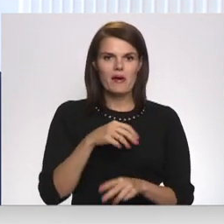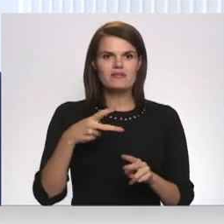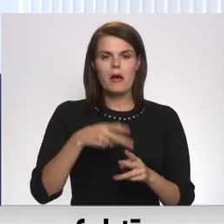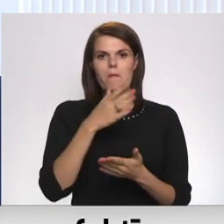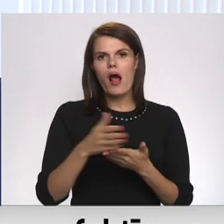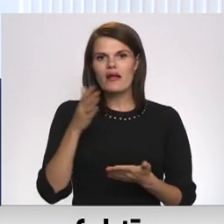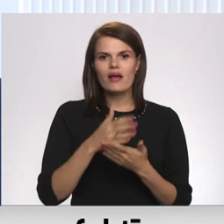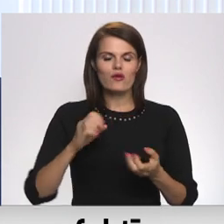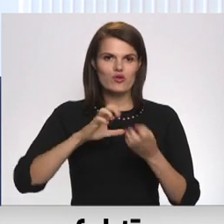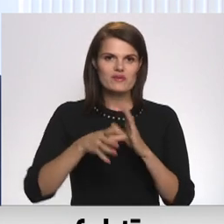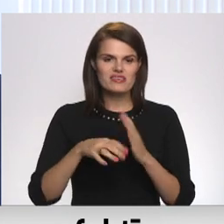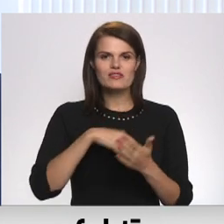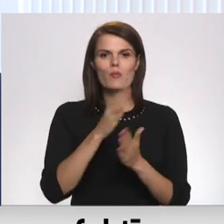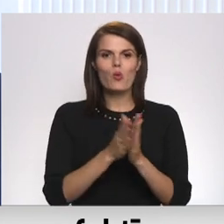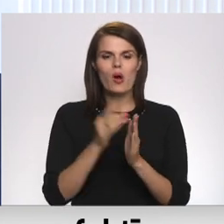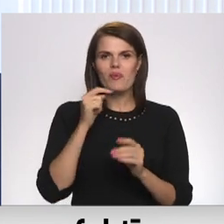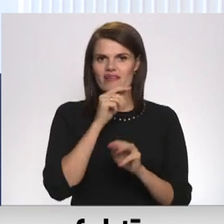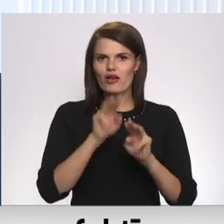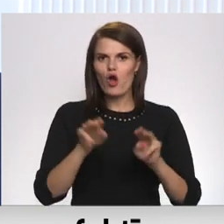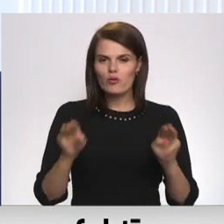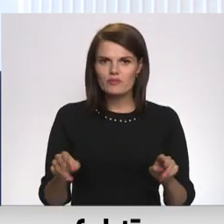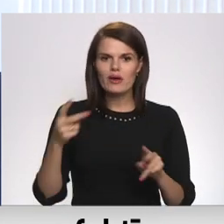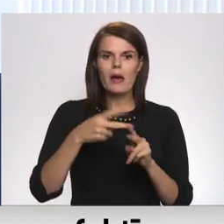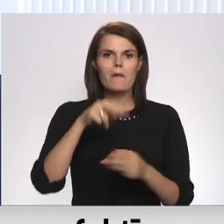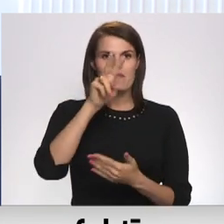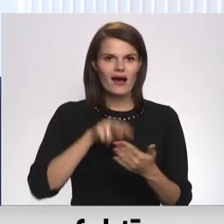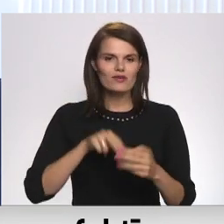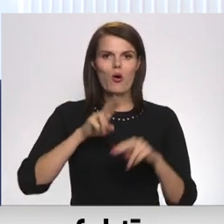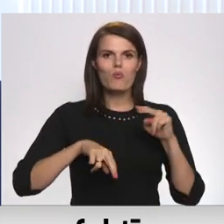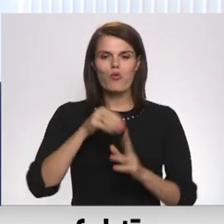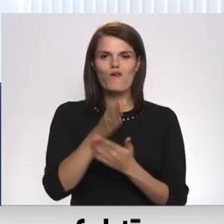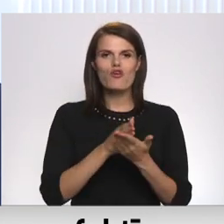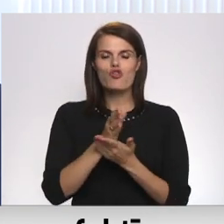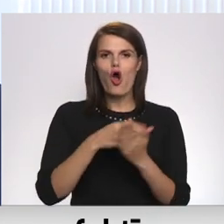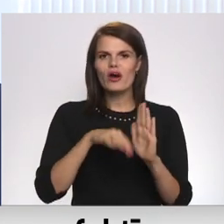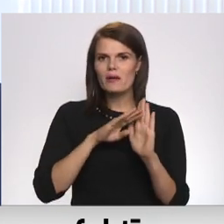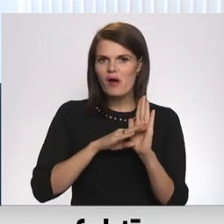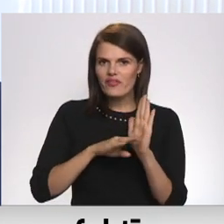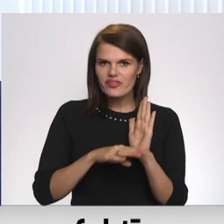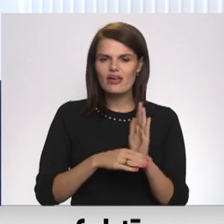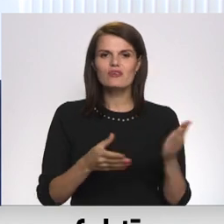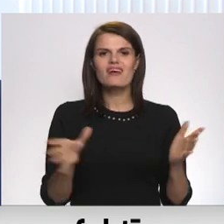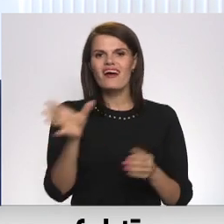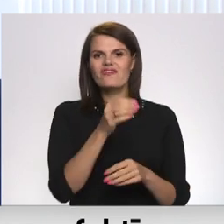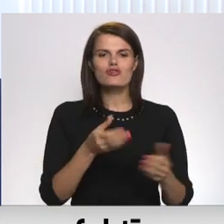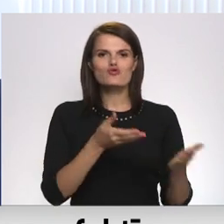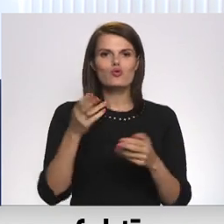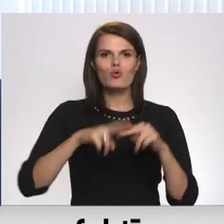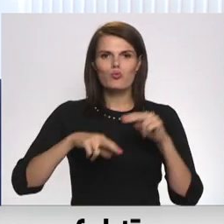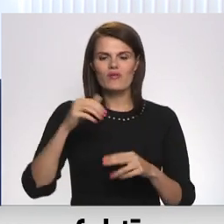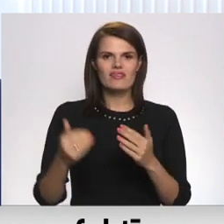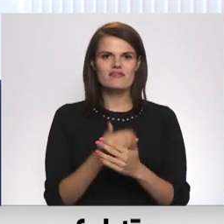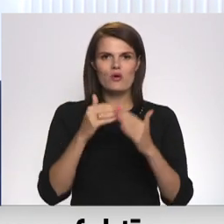sistēmu. Kopā ar ekonomikas ministriju pārskatām būvnormatīvus, lai visās, tur visur, kur tiek būvēts jaunas sēks,